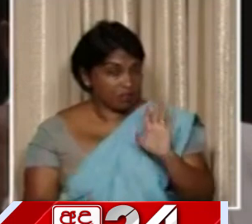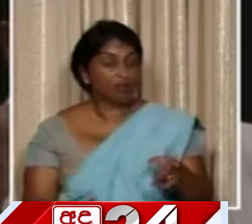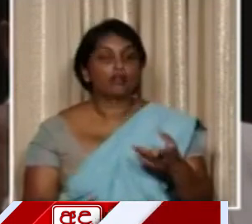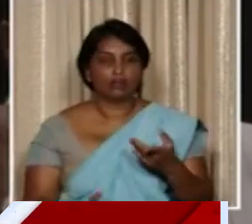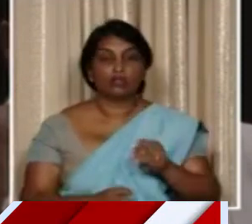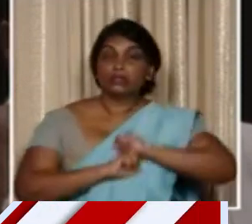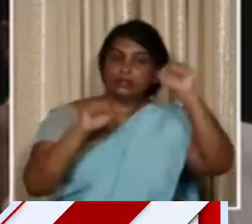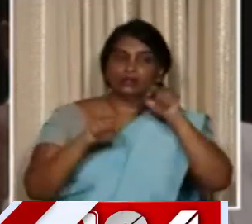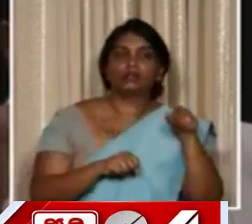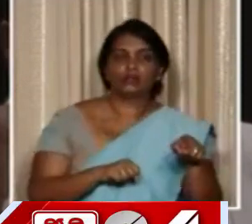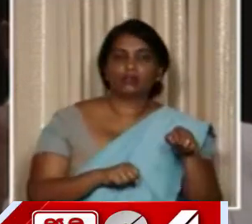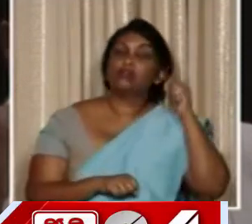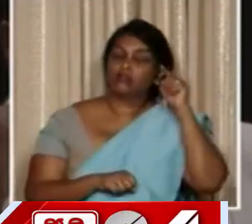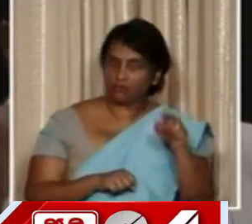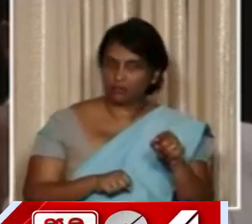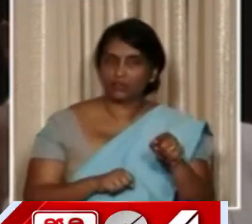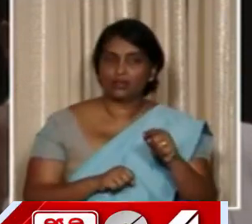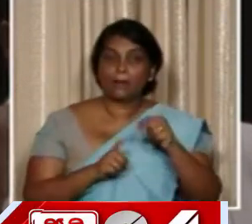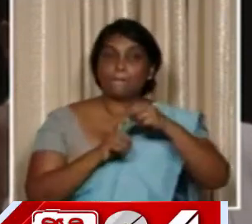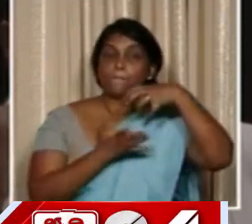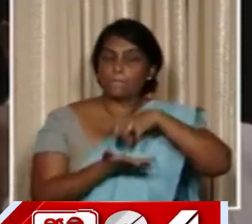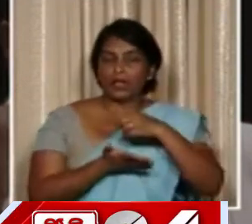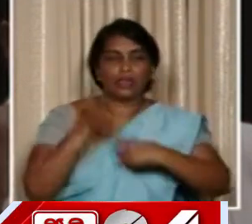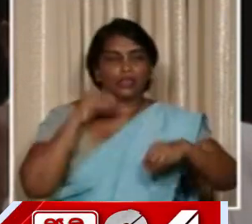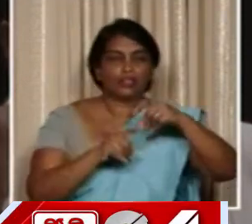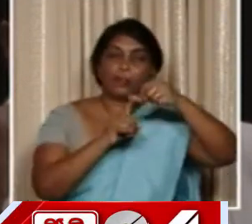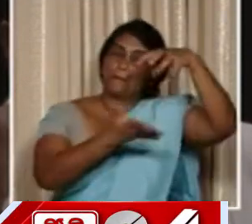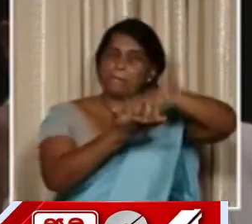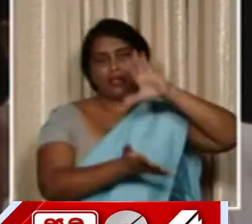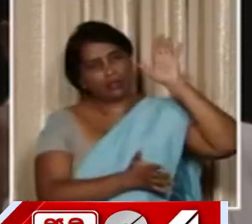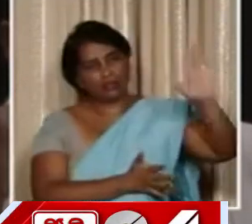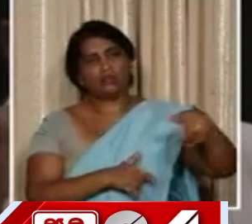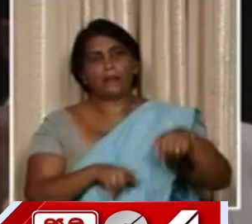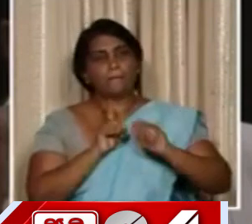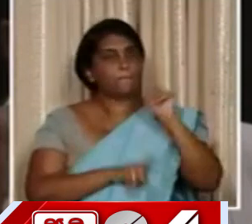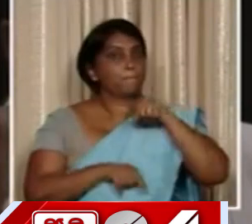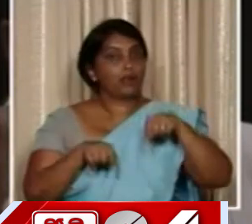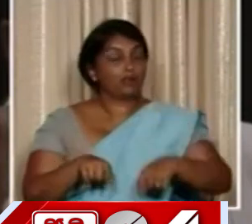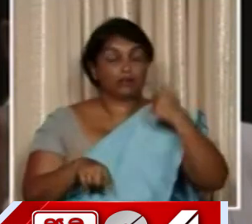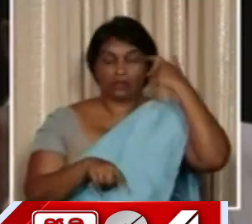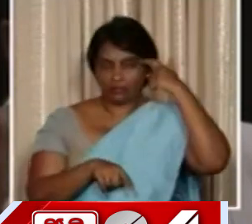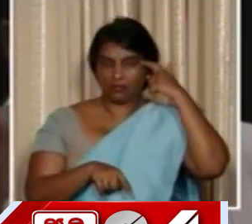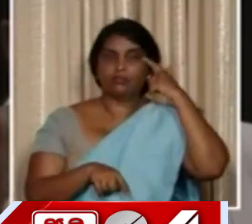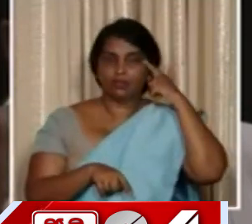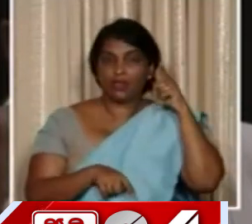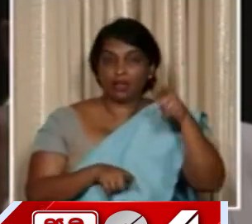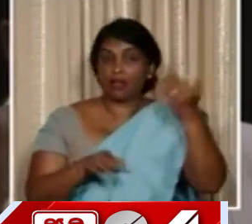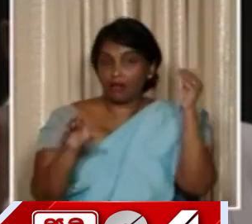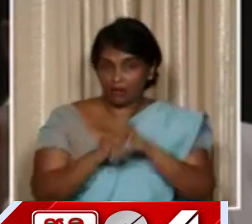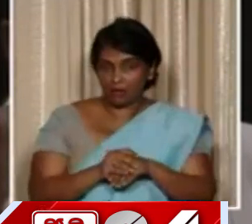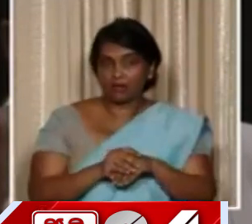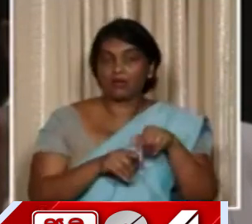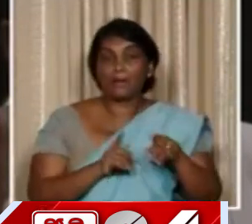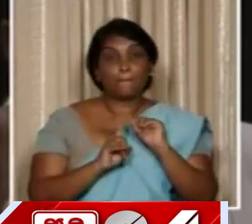සටන් පාඩයක් වෙන්නේ. ඒ නිසා ඔබතුමා ප්‍රාදේශීය සභාවේ දේශපාලනේ ප්‍රාදේශීය සභාවේ තියාගන්න. මේ පාර්ලිමේන්තුව කියන එක මතක් තියාගන්න. ඔබතුමා ලැබිලා